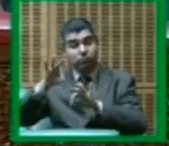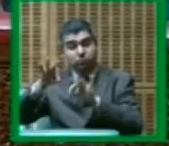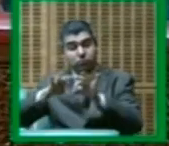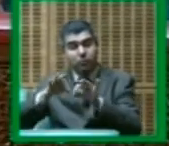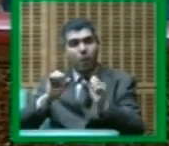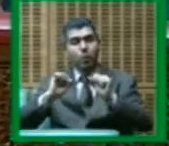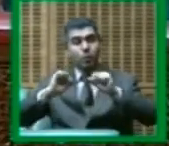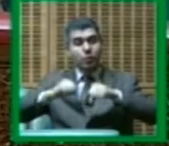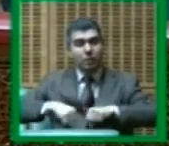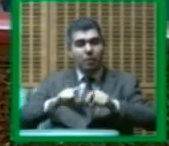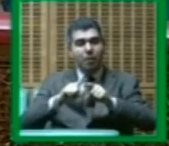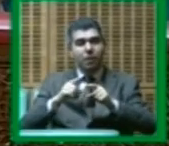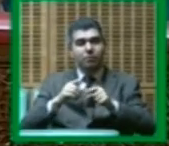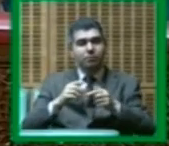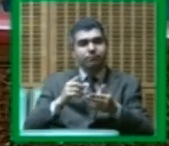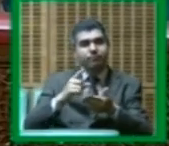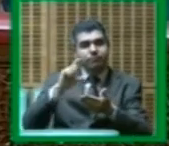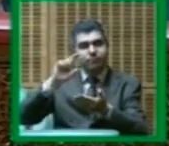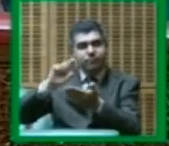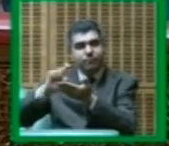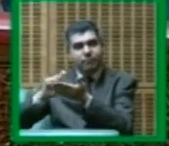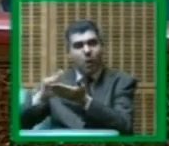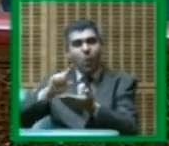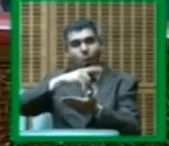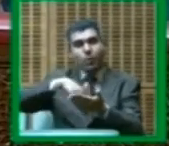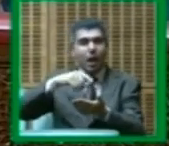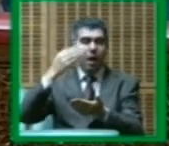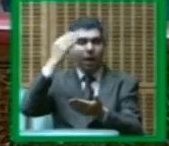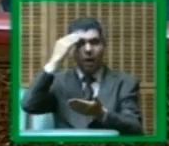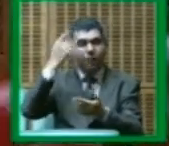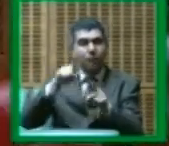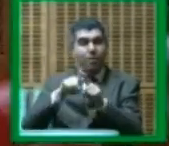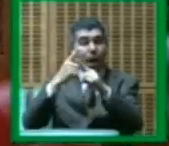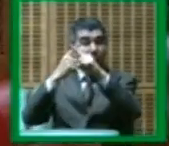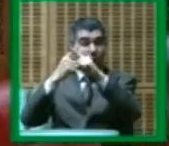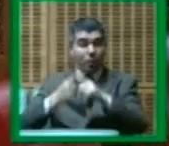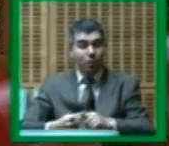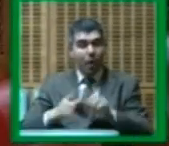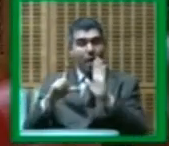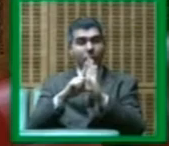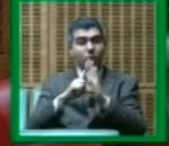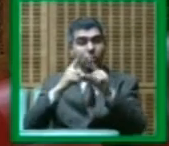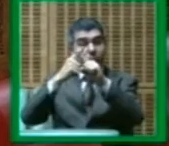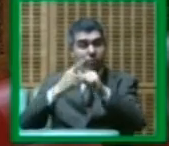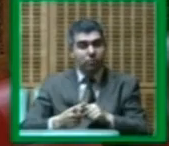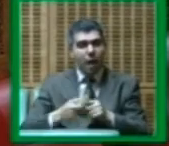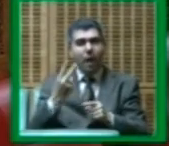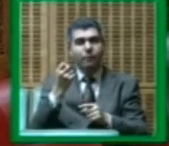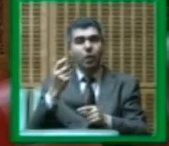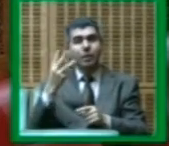هو محدود جدا، لأن قانون المالية سواء سنة 2012 و13